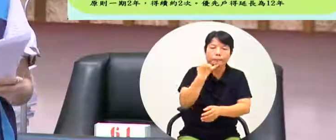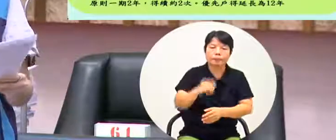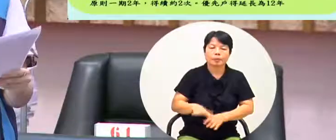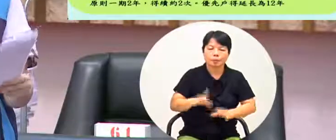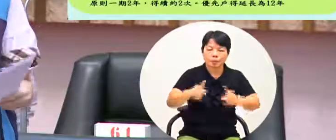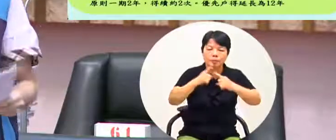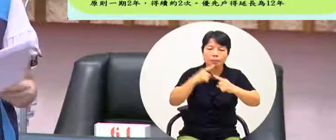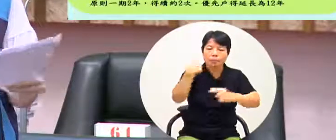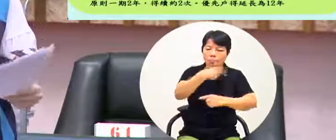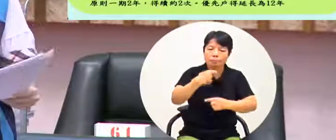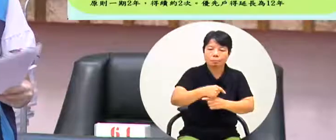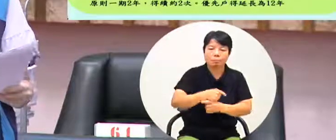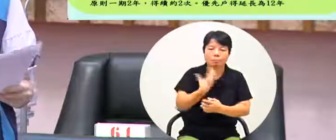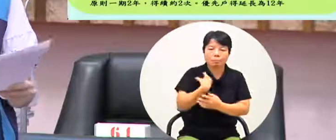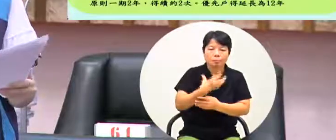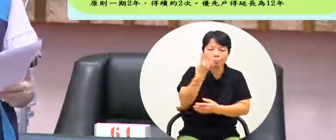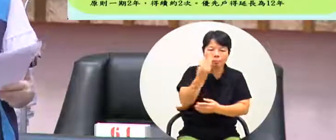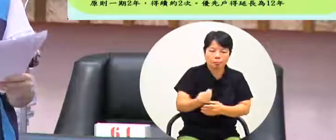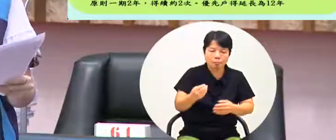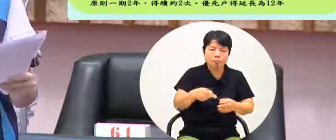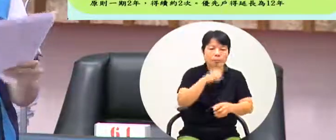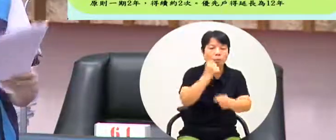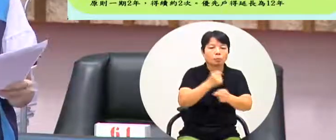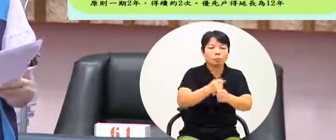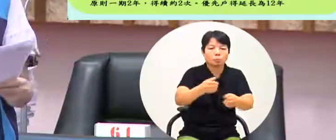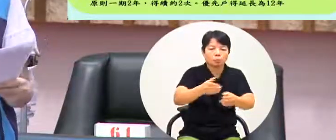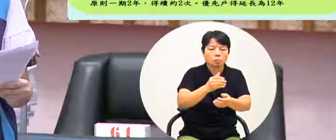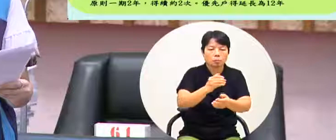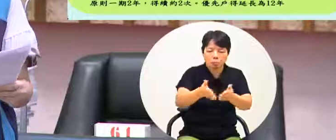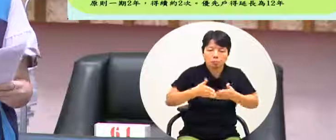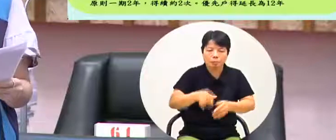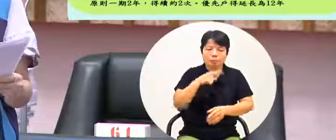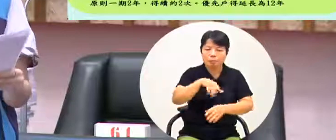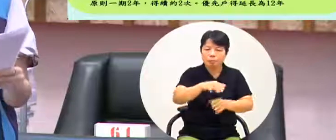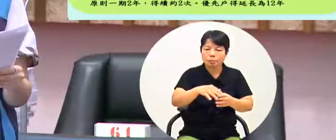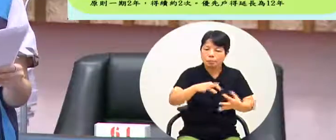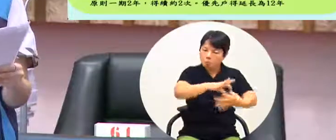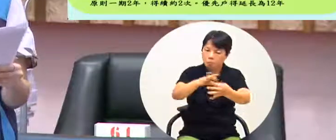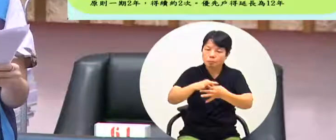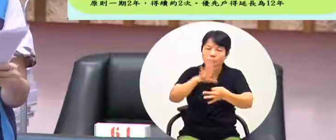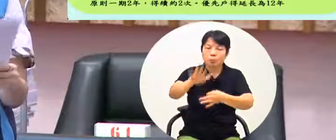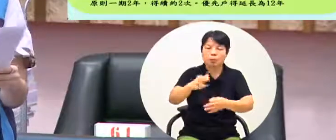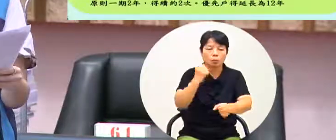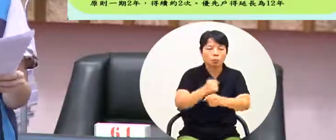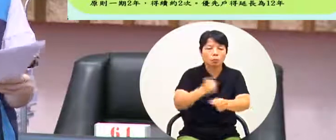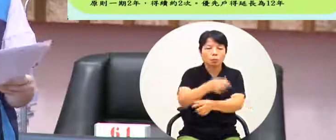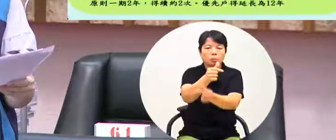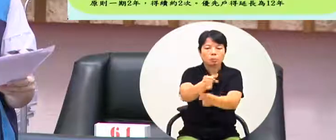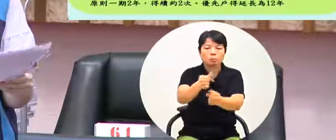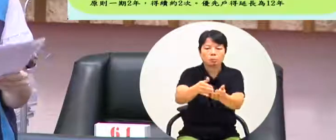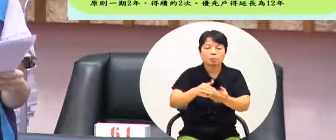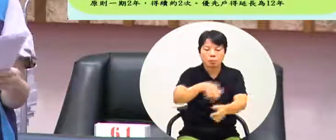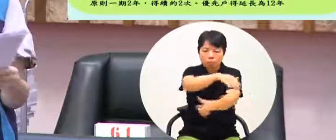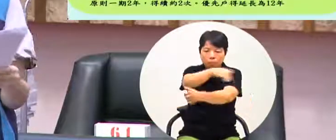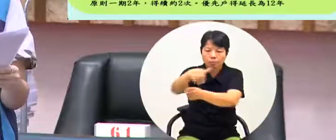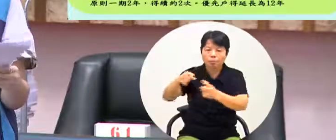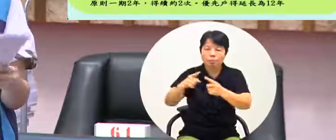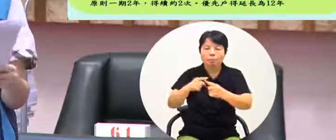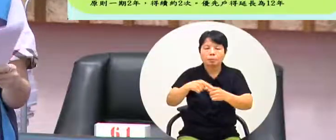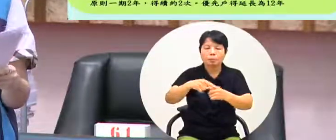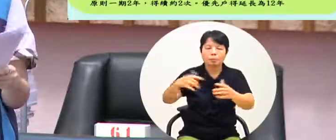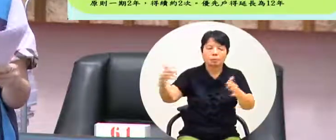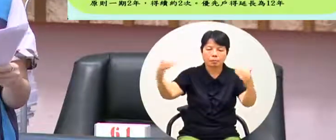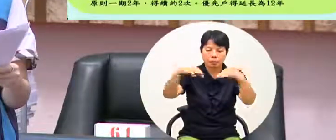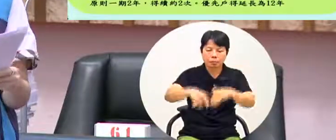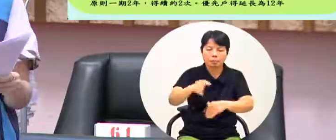些工作，这是一种良性的循环，我们应该把它做好，然后再招募更多的人来哦，要不然只会一直恶性循环下